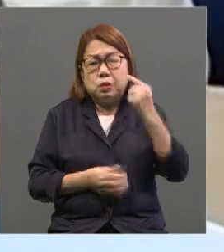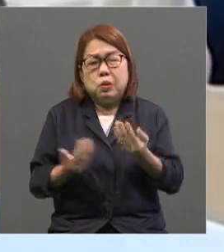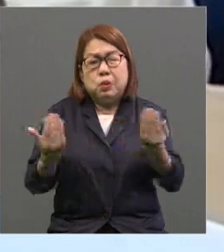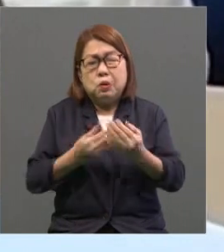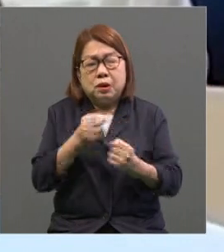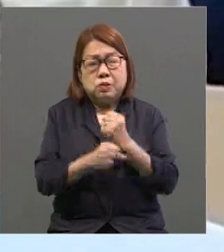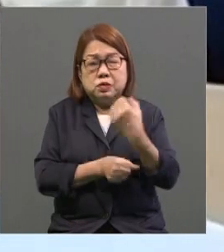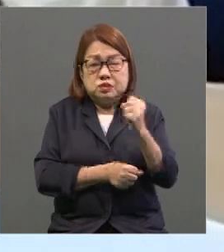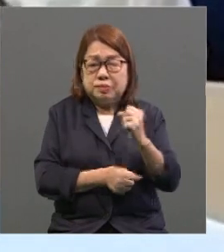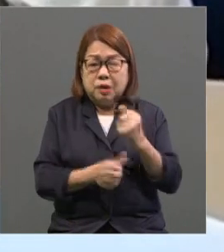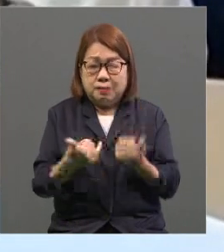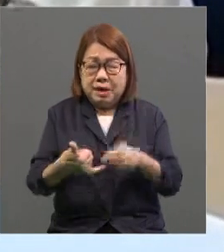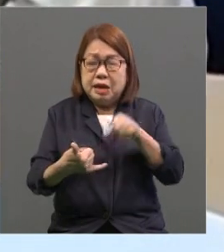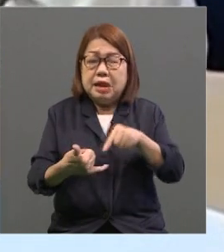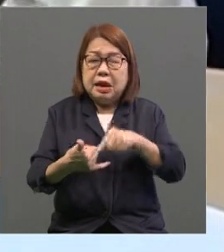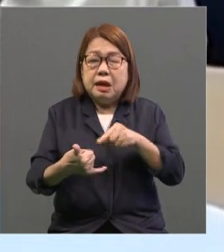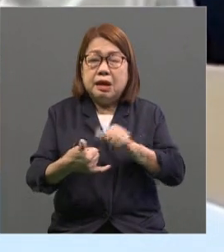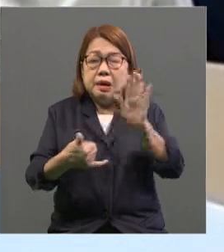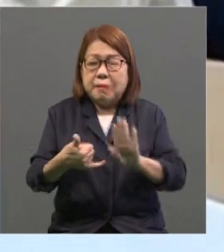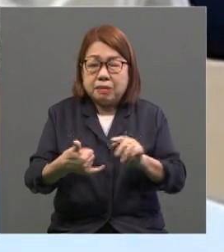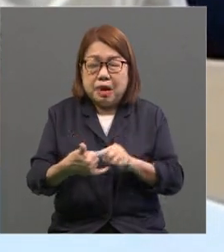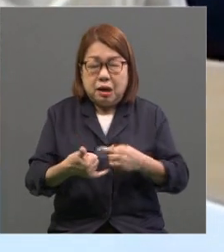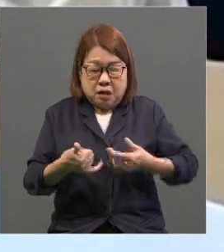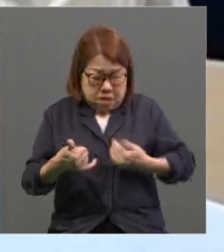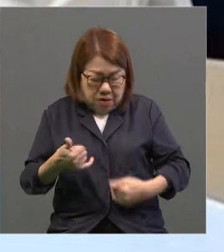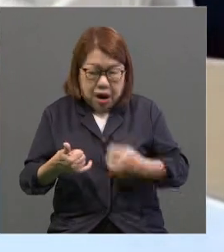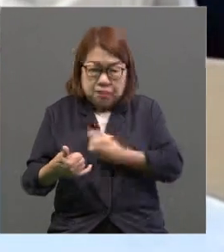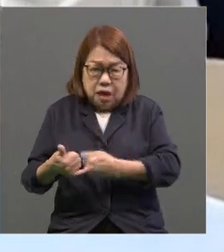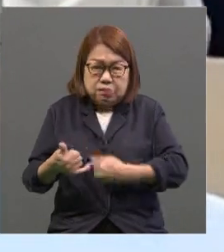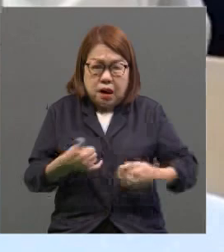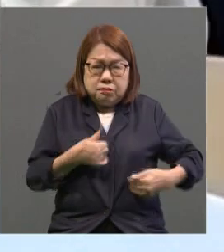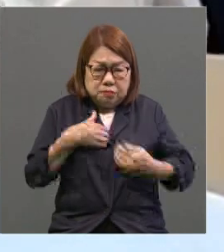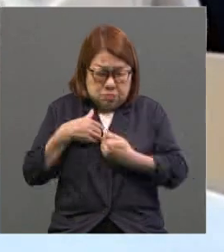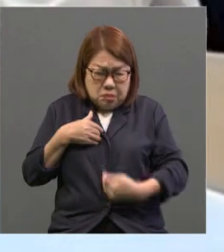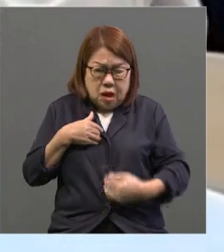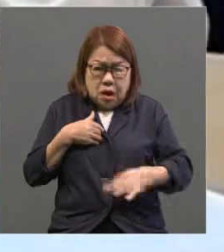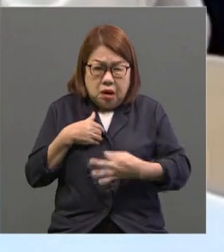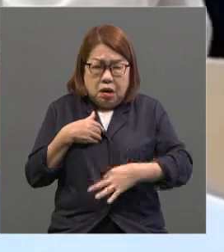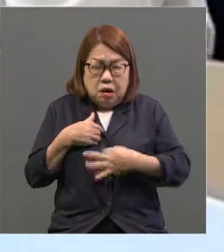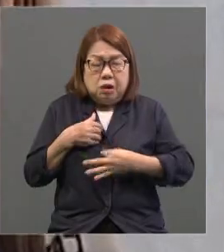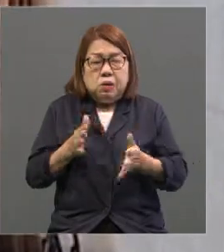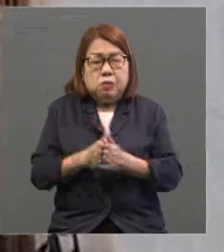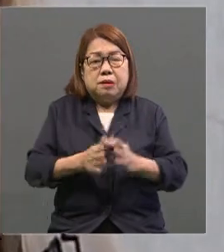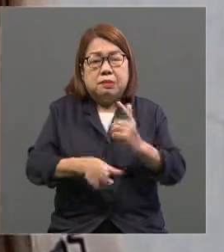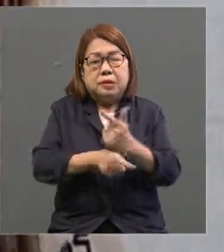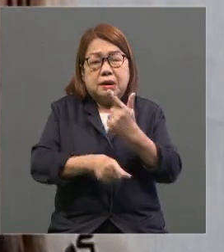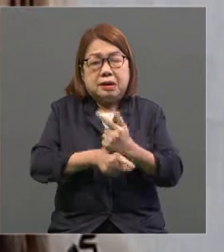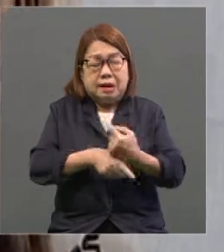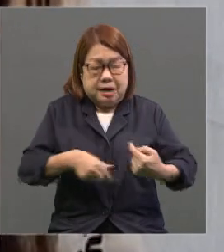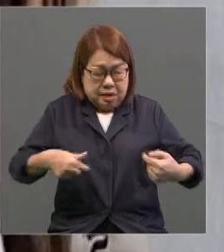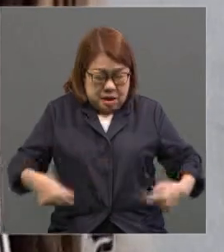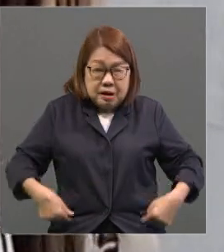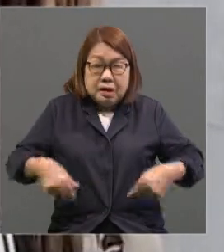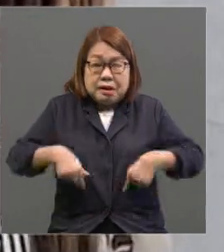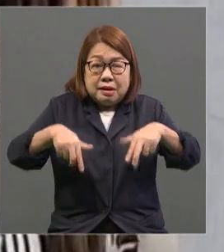ขวบคุณผู้ชมต้องมาอยู่ในสภาพอย่างนี้มีแผลผ่าตัดที่หน้าอกเป็นทางยาวและต้องใช้เหล็กดามกระดูกเชิงกรานเพราะกระดูก